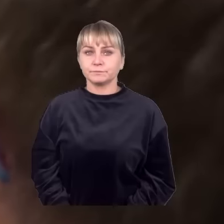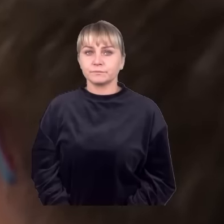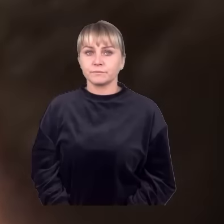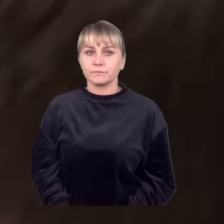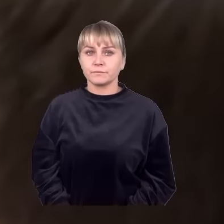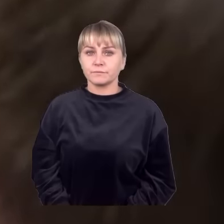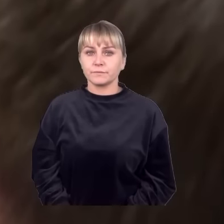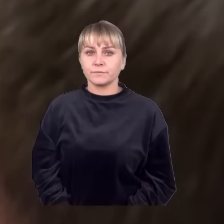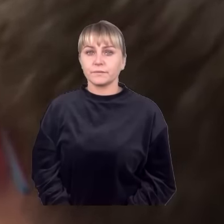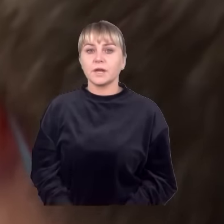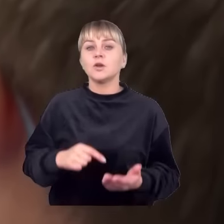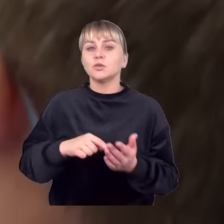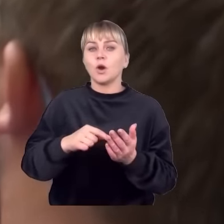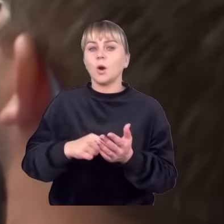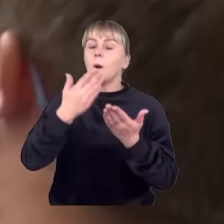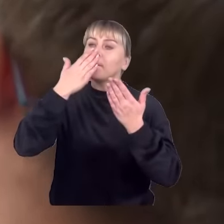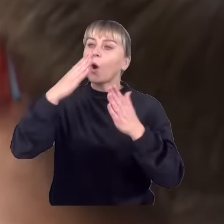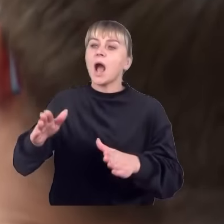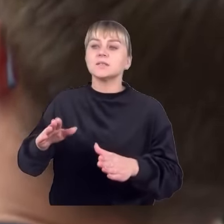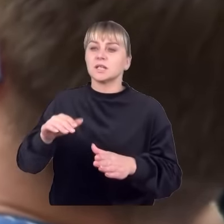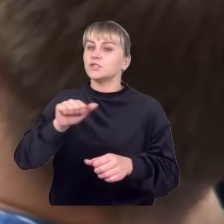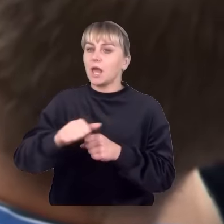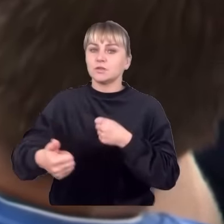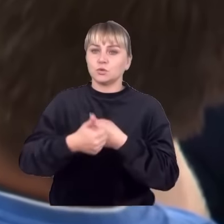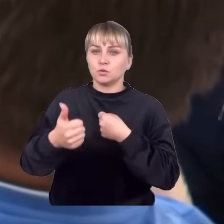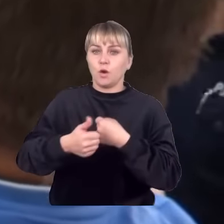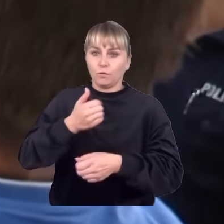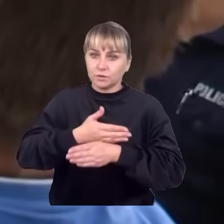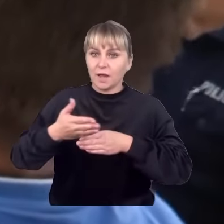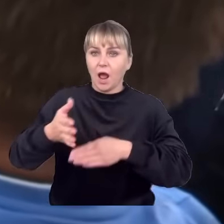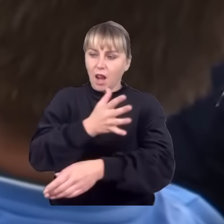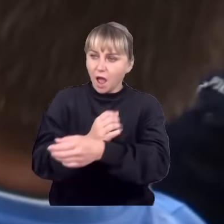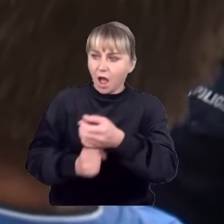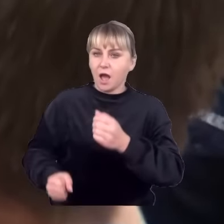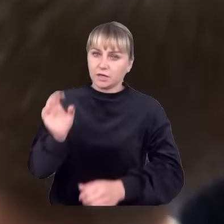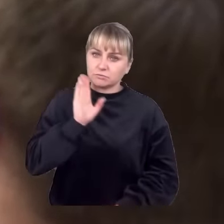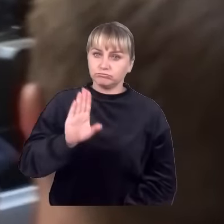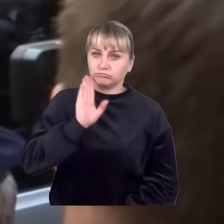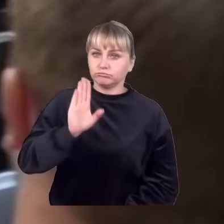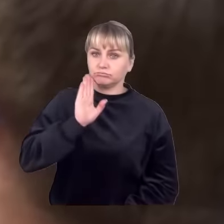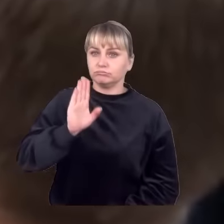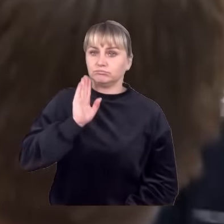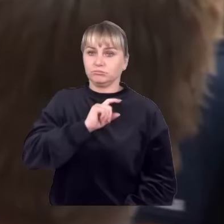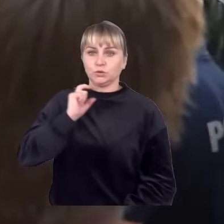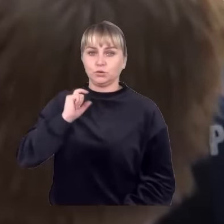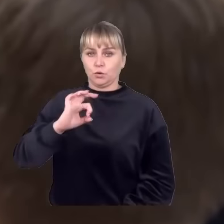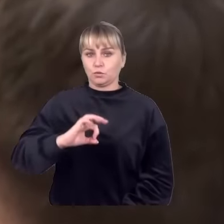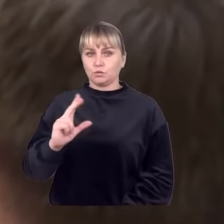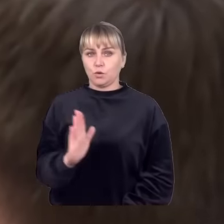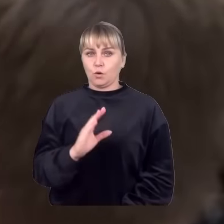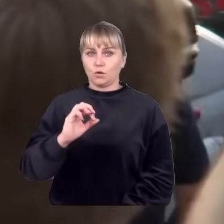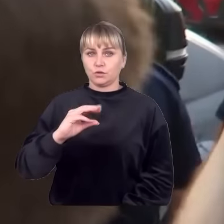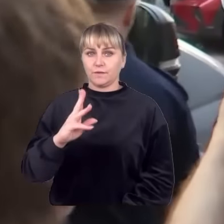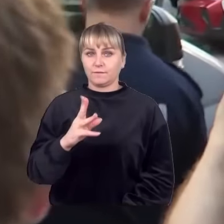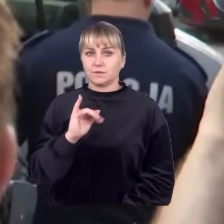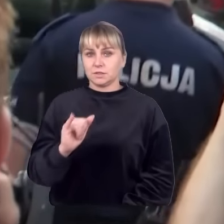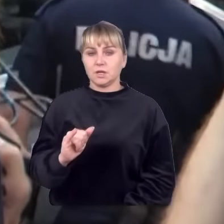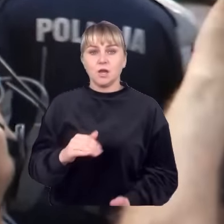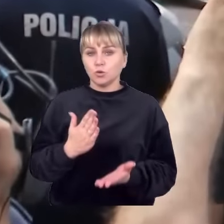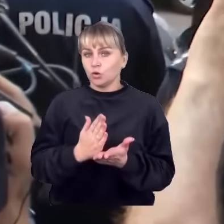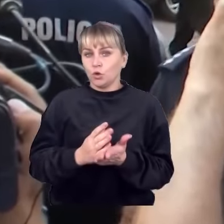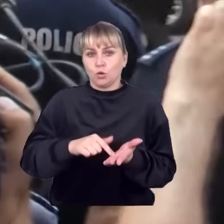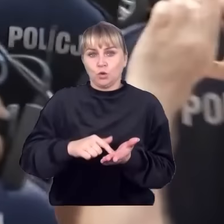uwiarygodnić potrzebę dalszego przetrzymywania nielegalnego księdza Olszewskiego po prostu w więzieniu. To o nic więcej. A